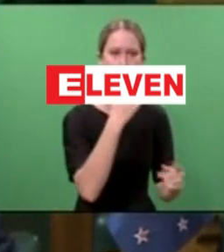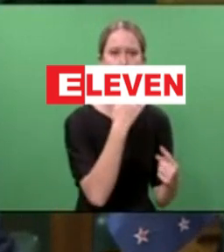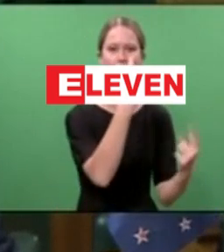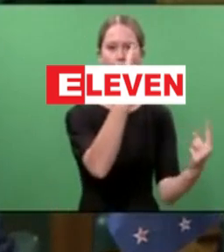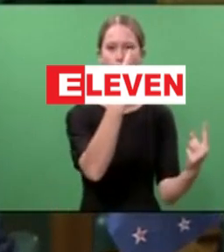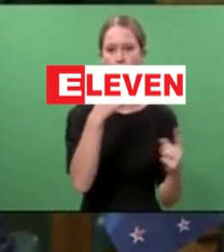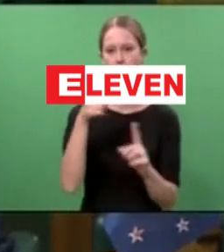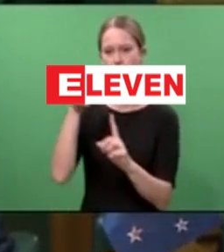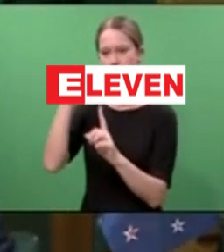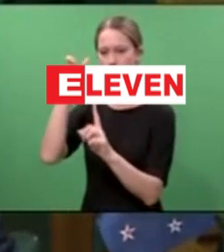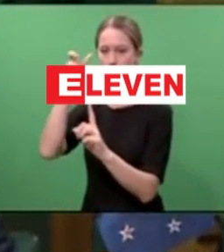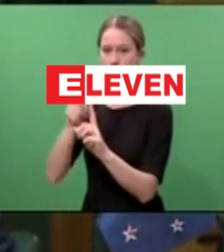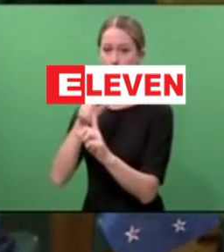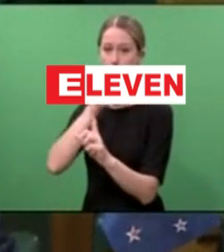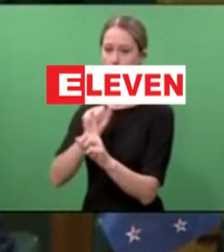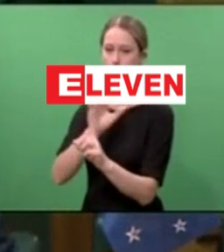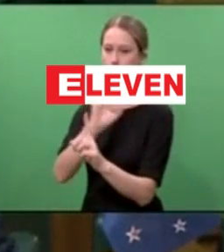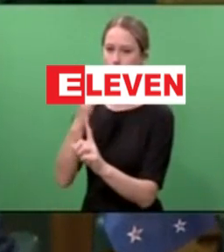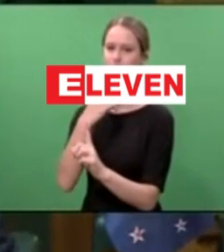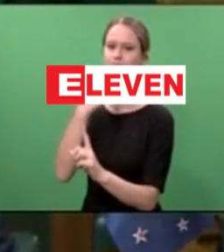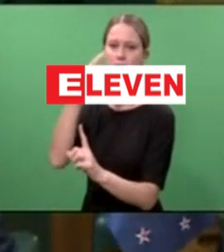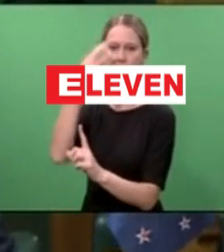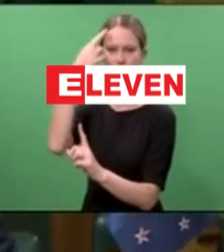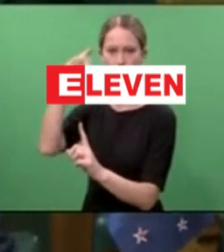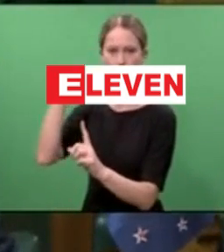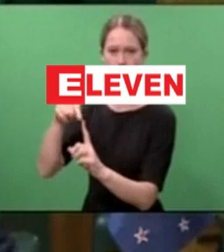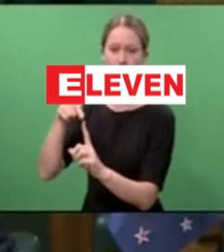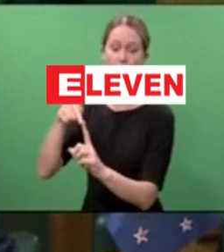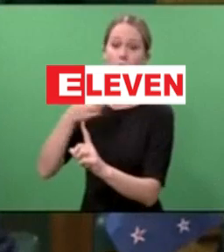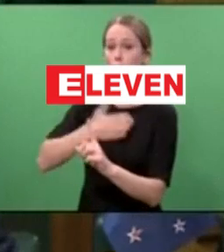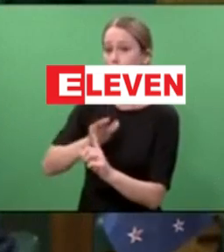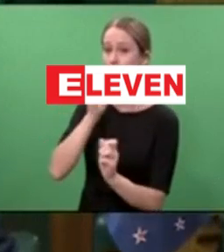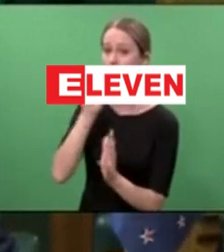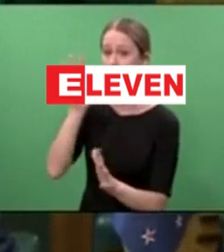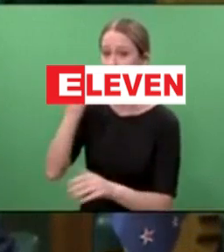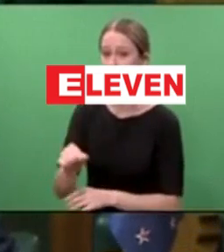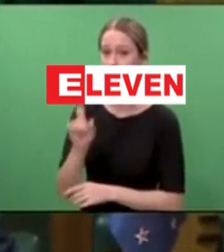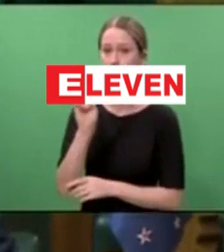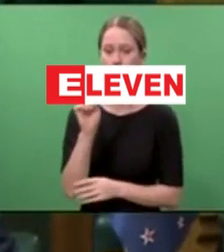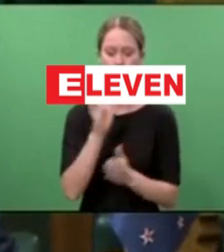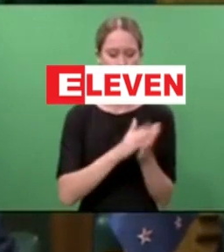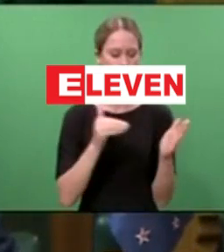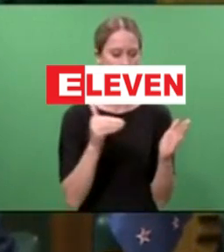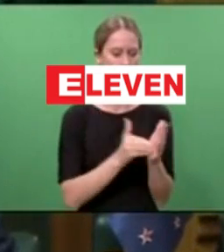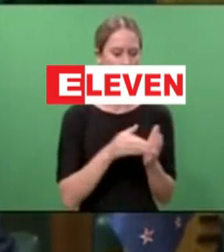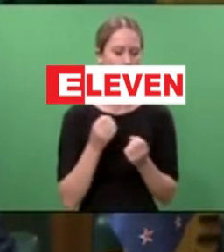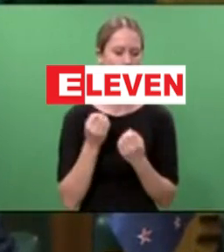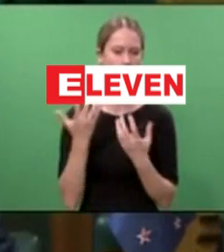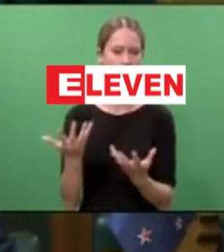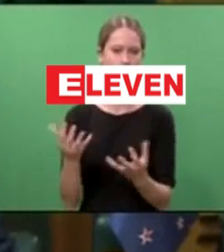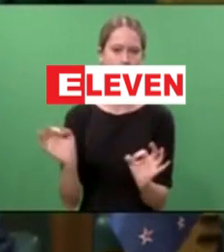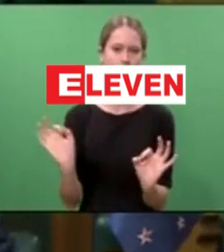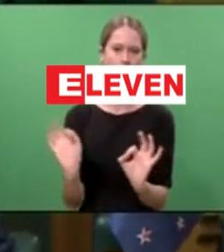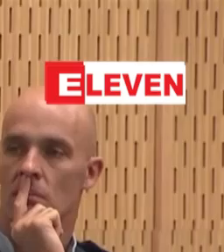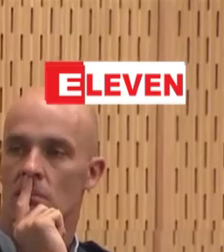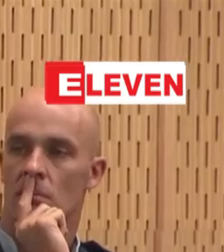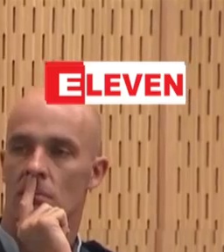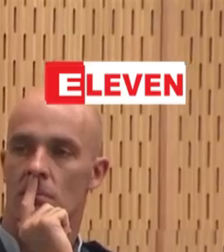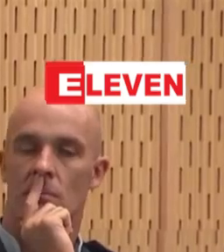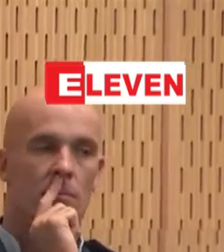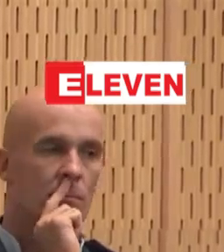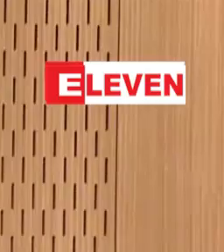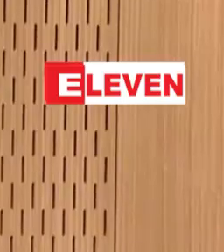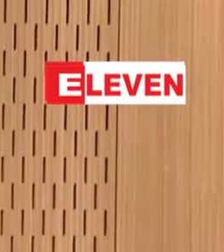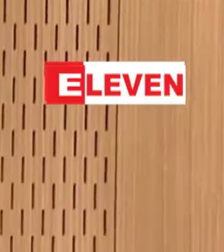ထုတ်ပြောတာမျိုးဘယ်တော့မှကြားမှာမဟုတ်ဘူးလို့ဝန်ကြီးချုပ်ကမတ်လ19ရက်မှာပြုလုပ်တဲ့ပါလီမန်အထူးအစည်းအဝေးမှာထည့်ပြောခဲ့ပါတယ်။